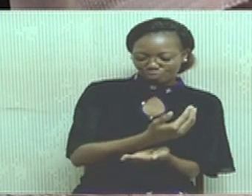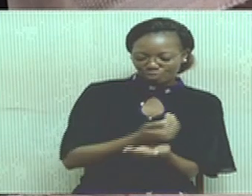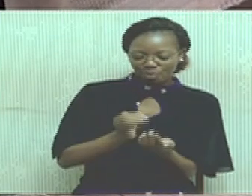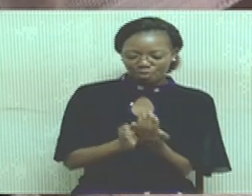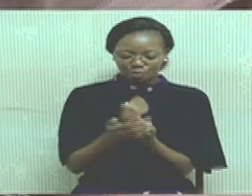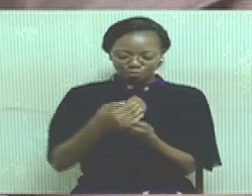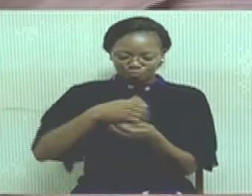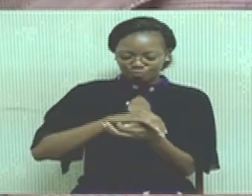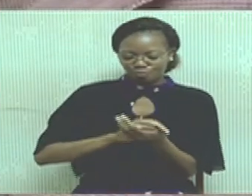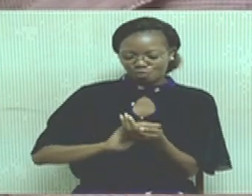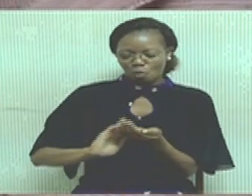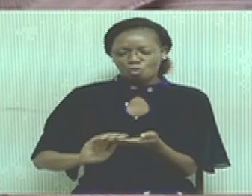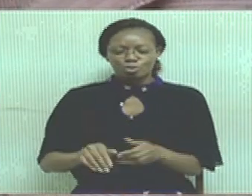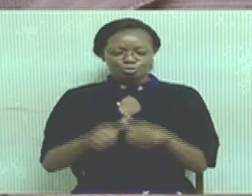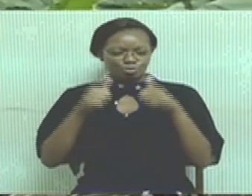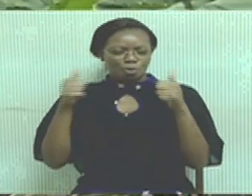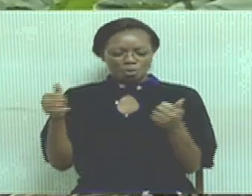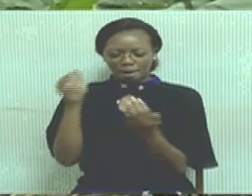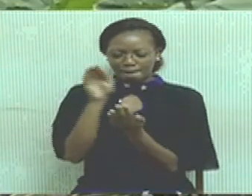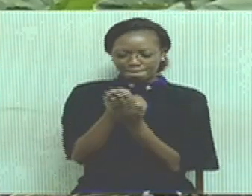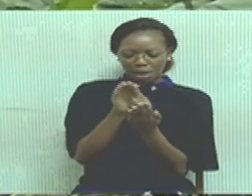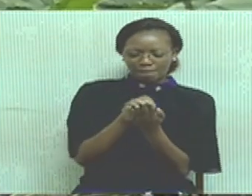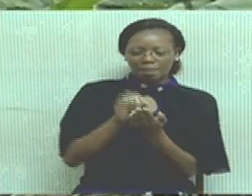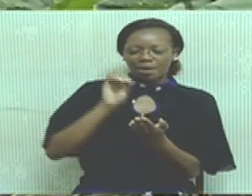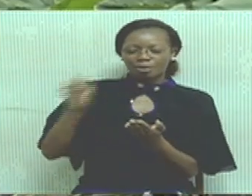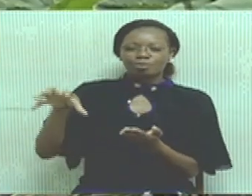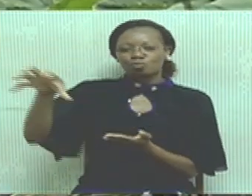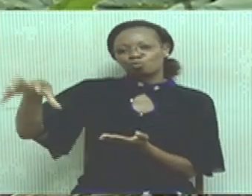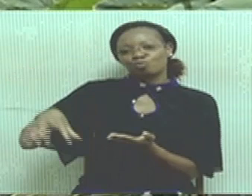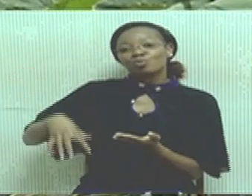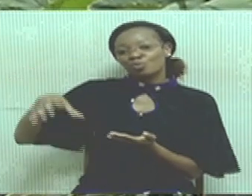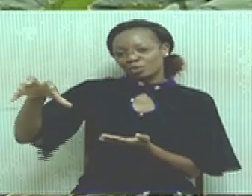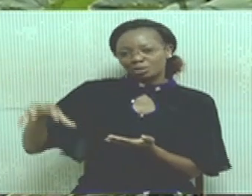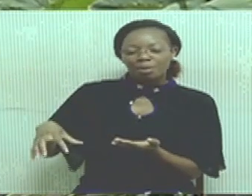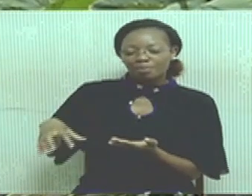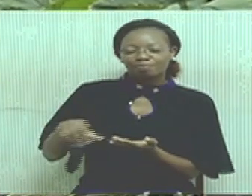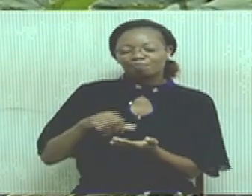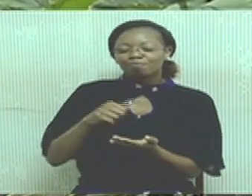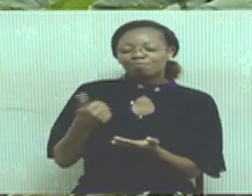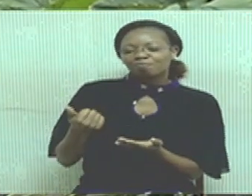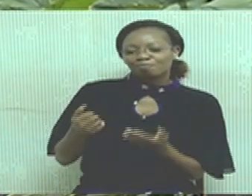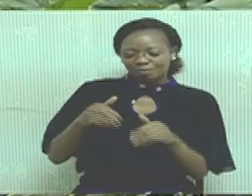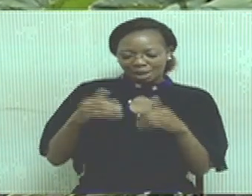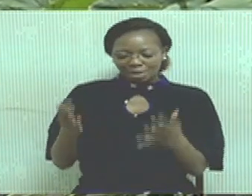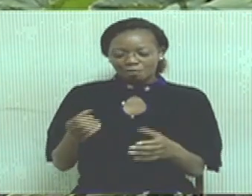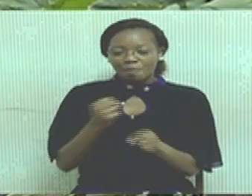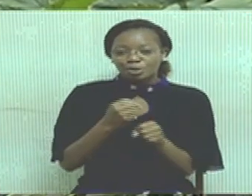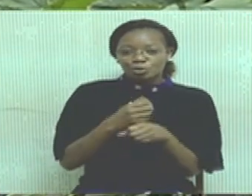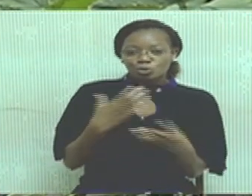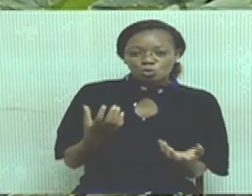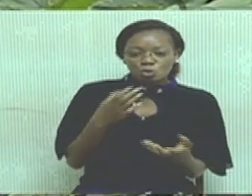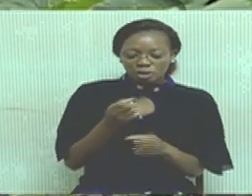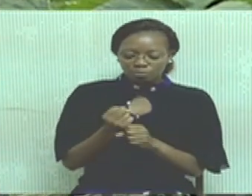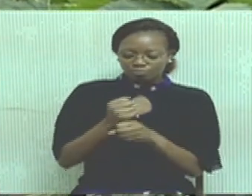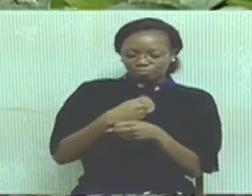unaweza vuna, uoshe vizuri, uipack na upeleke kwa supermarket. Kuna wale wakulima pia